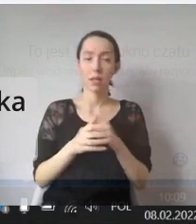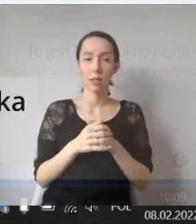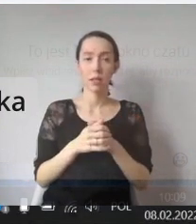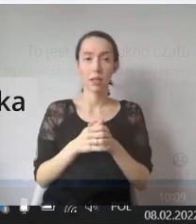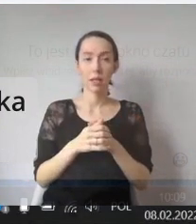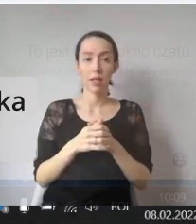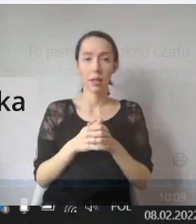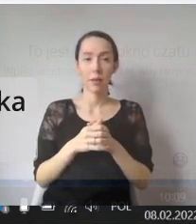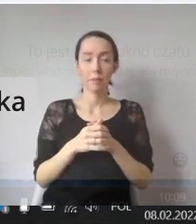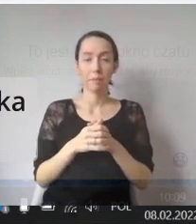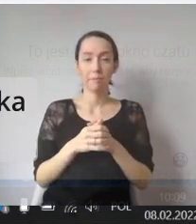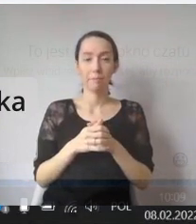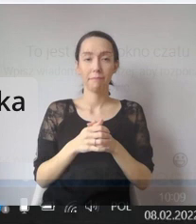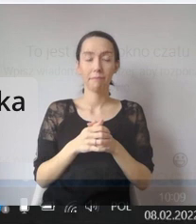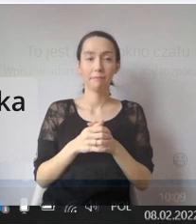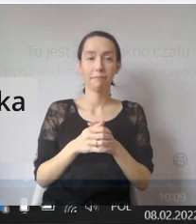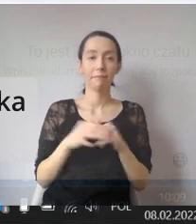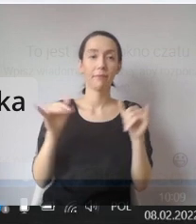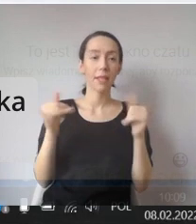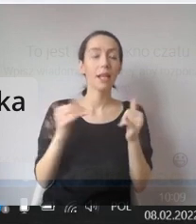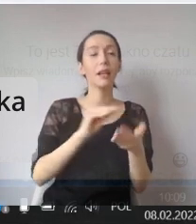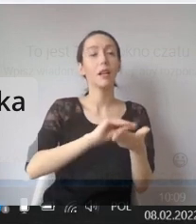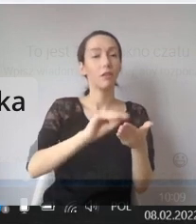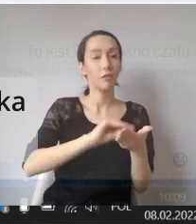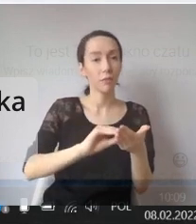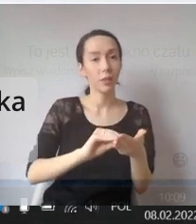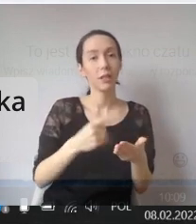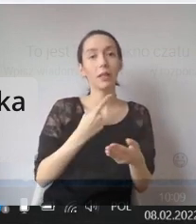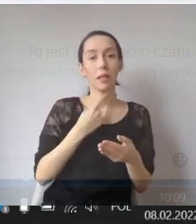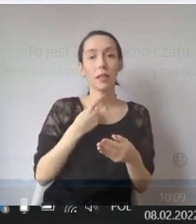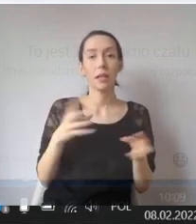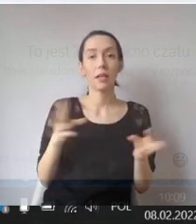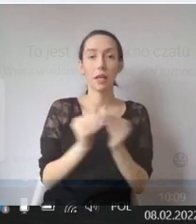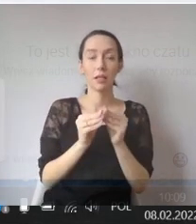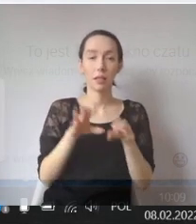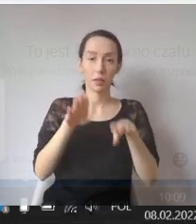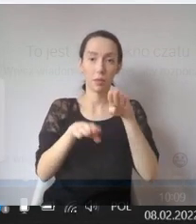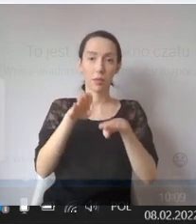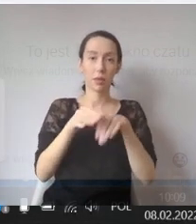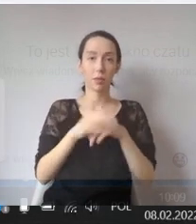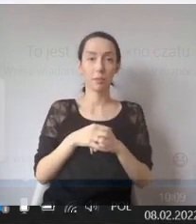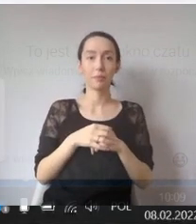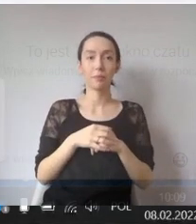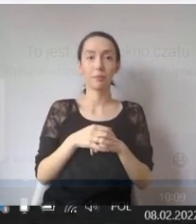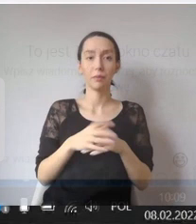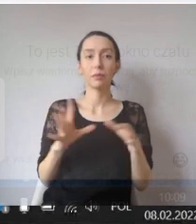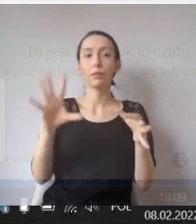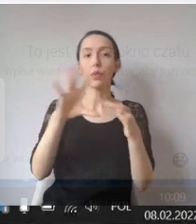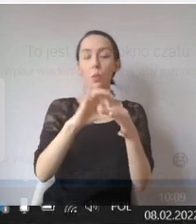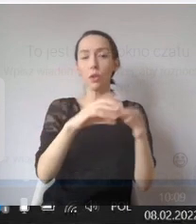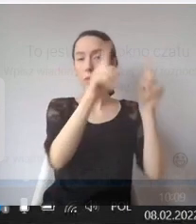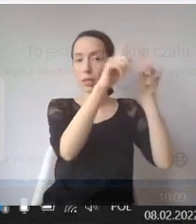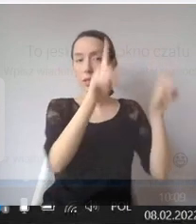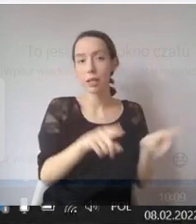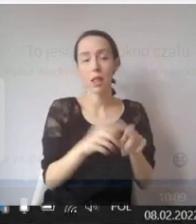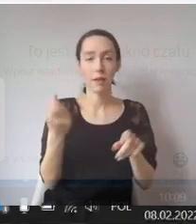powinniśmy zaznaczyć znajomość języka obcego wraz z odpowiednim poziomem. Udostępnienie ekranu potrwa